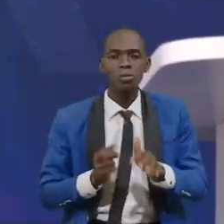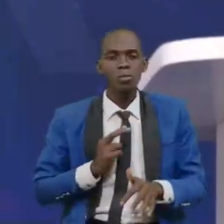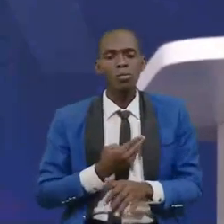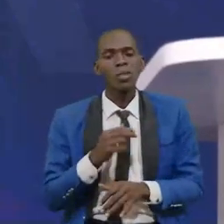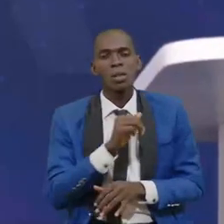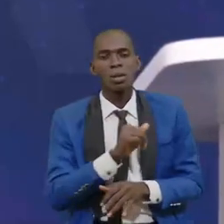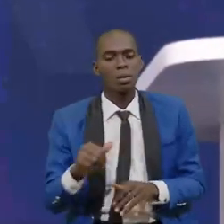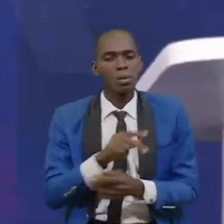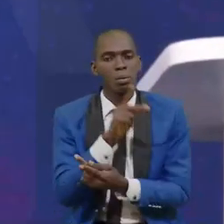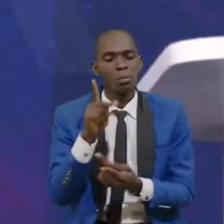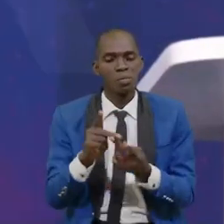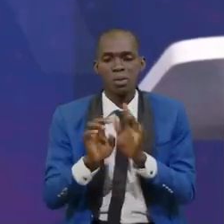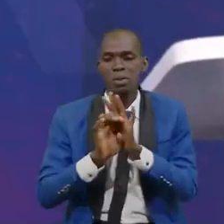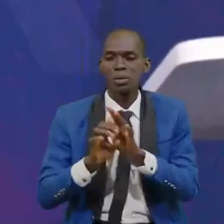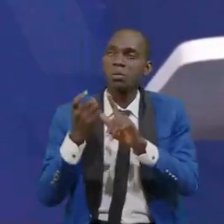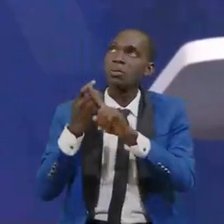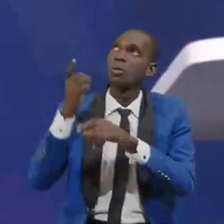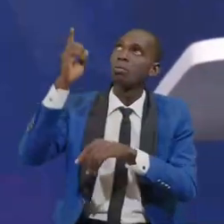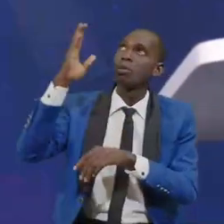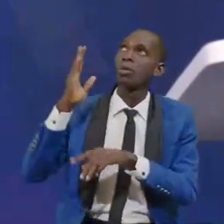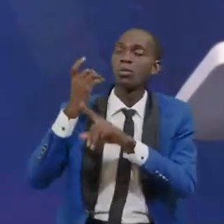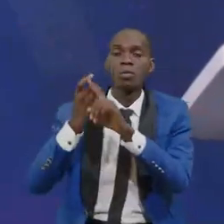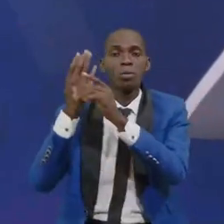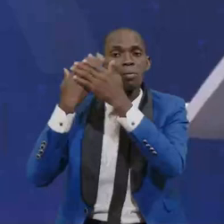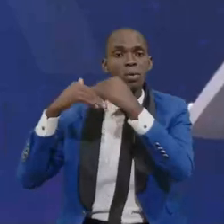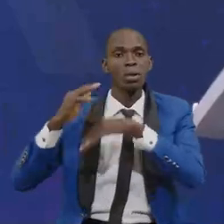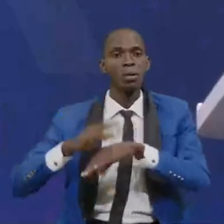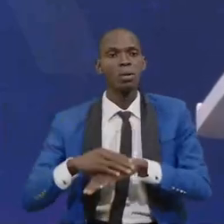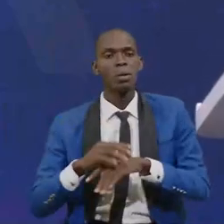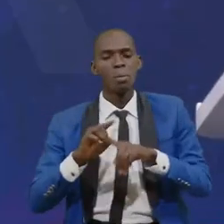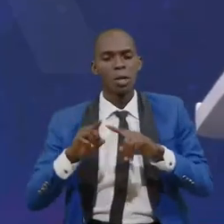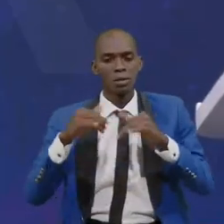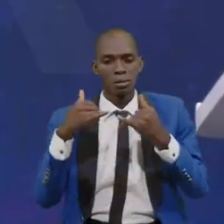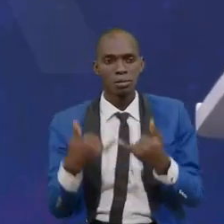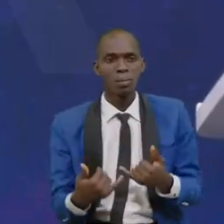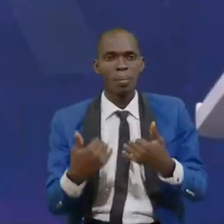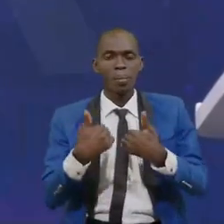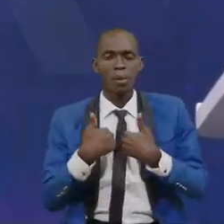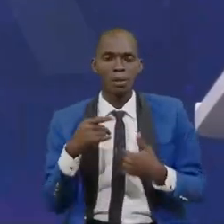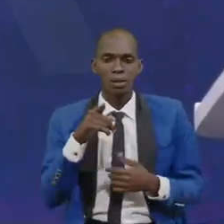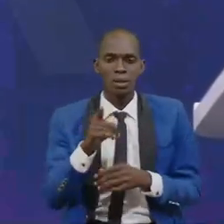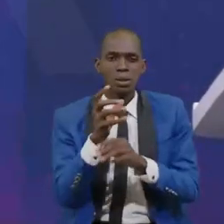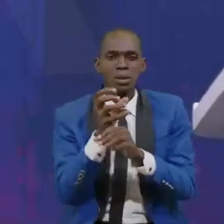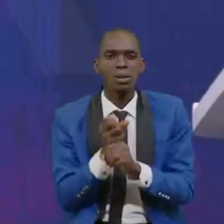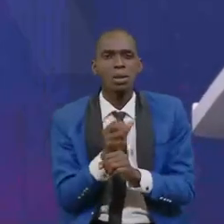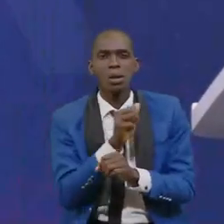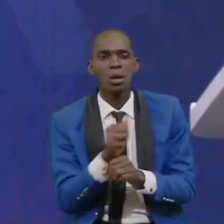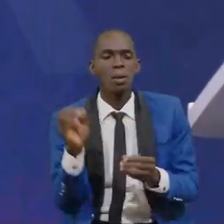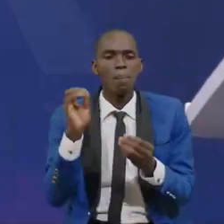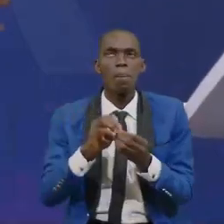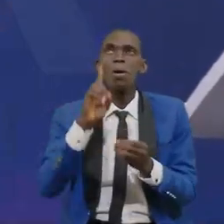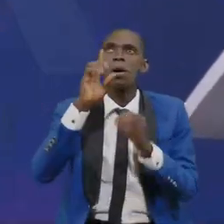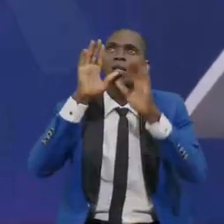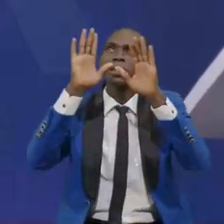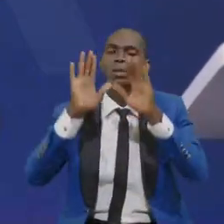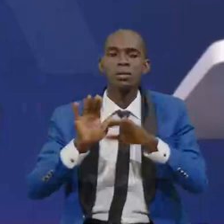Il a eu un modèle du ciel. Mais maintenant, il a obtenu un ministère. Verset 6. Il a obtenu